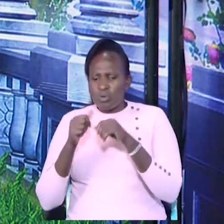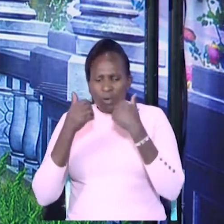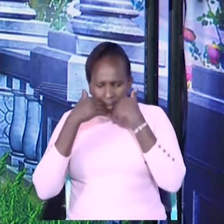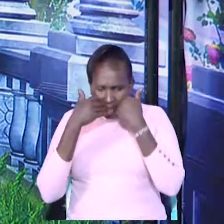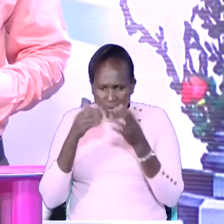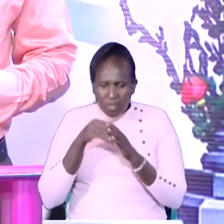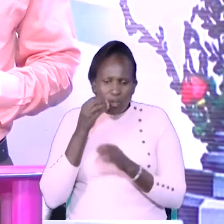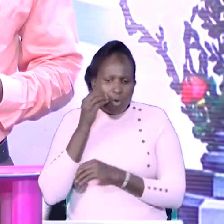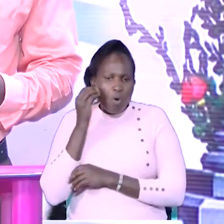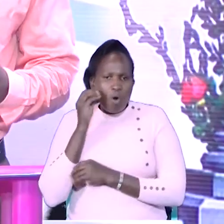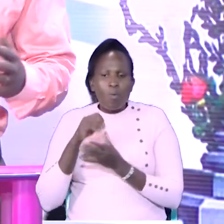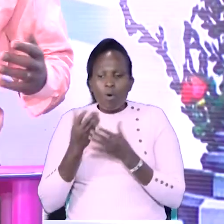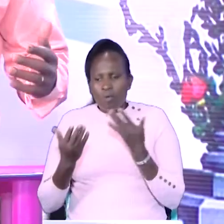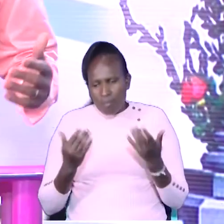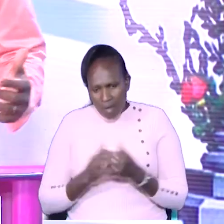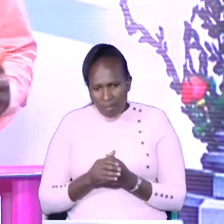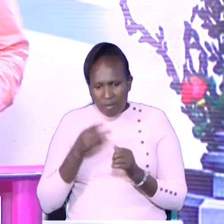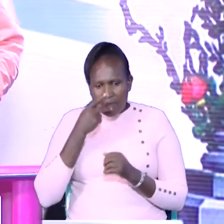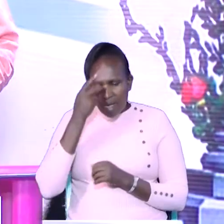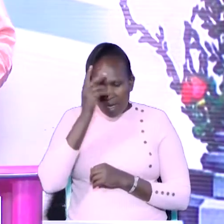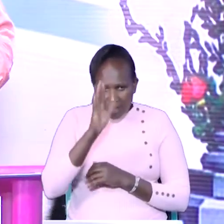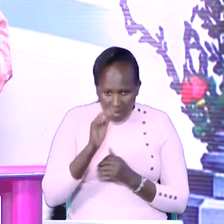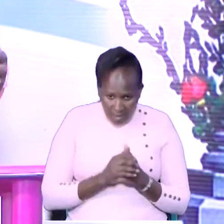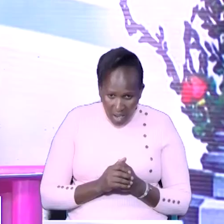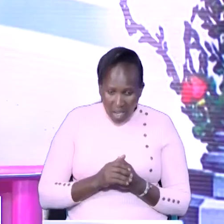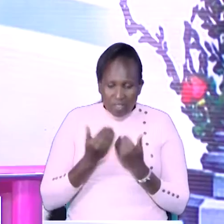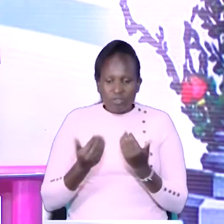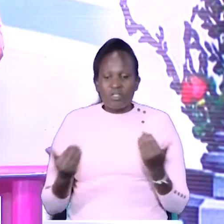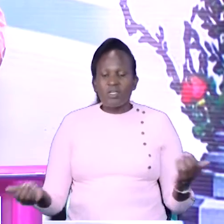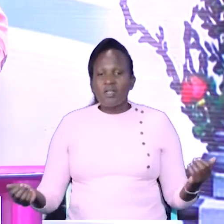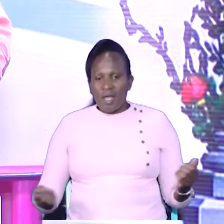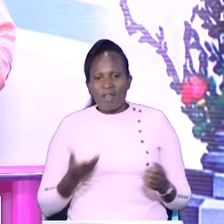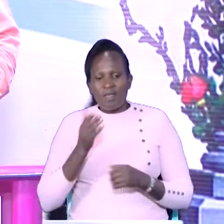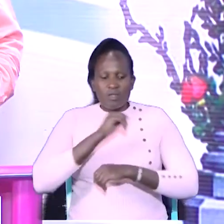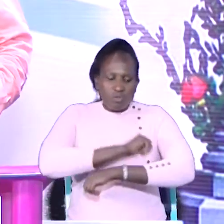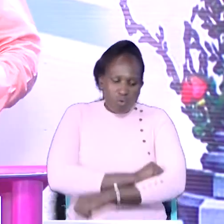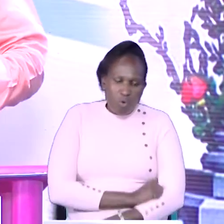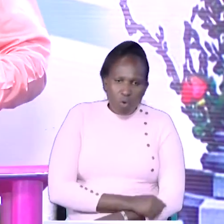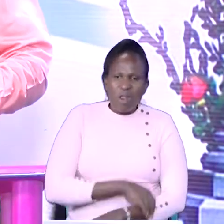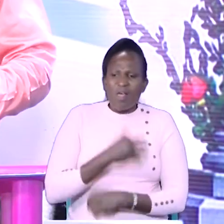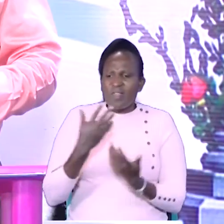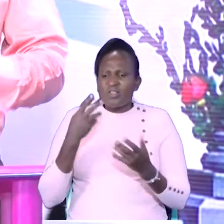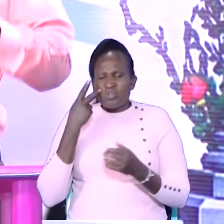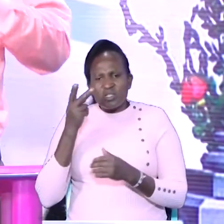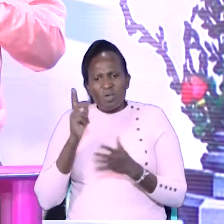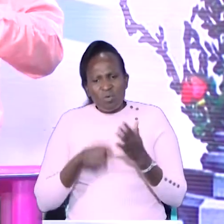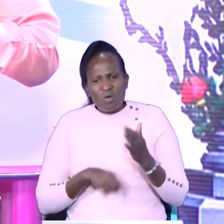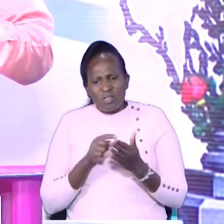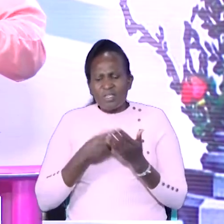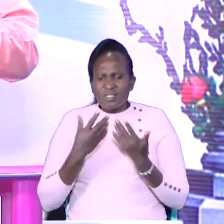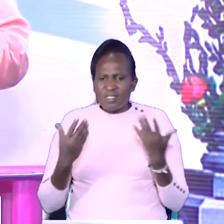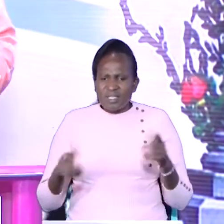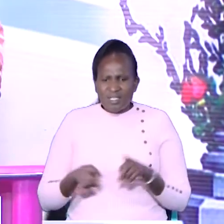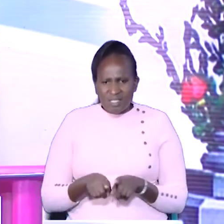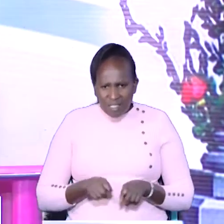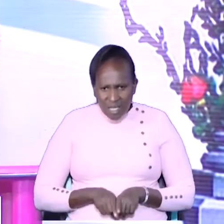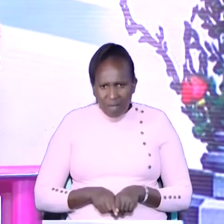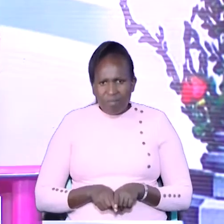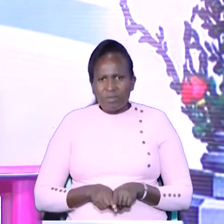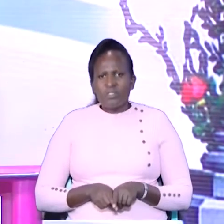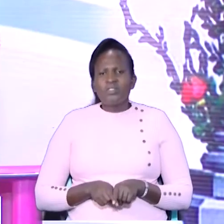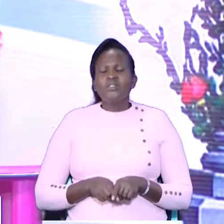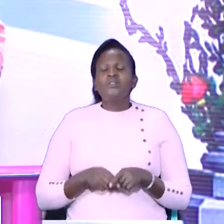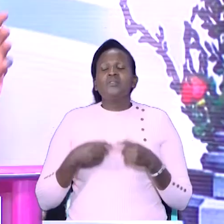pale nyumbani, ama pengine kwa wazazi wako, kwa watoto pale shuleni, mambo unaona ya kwamba hii mambo ni kama umelose hope, it